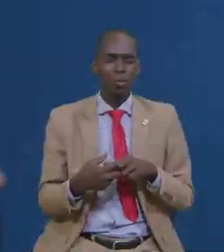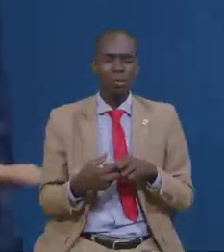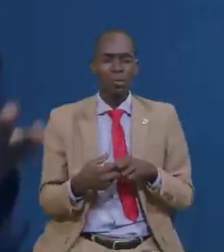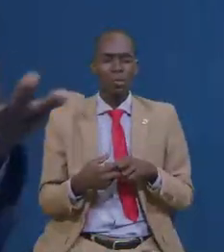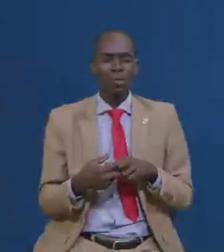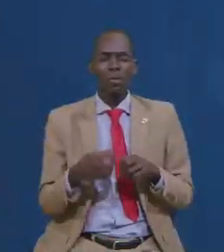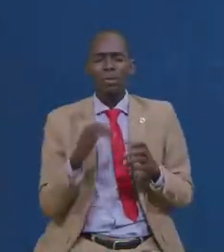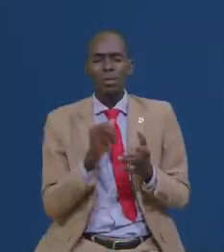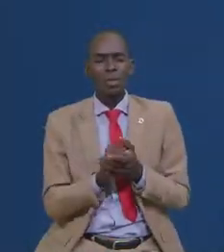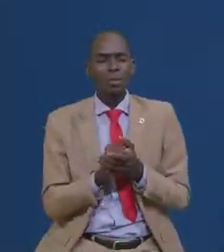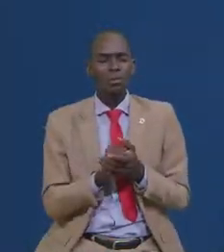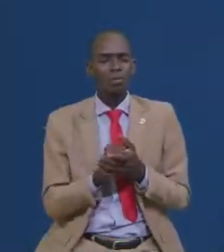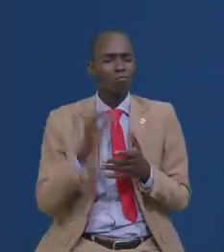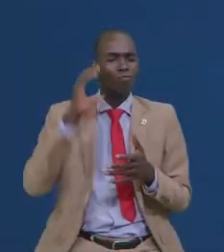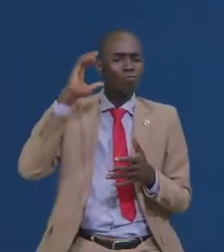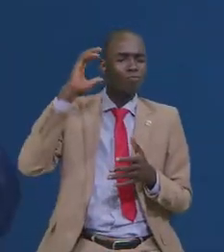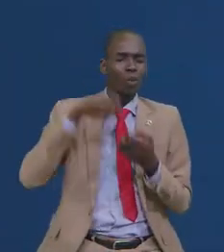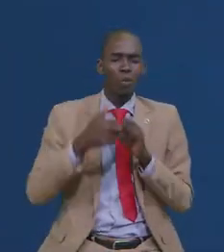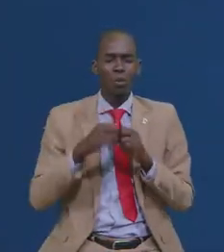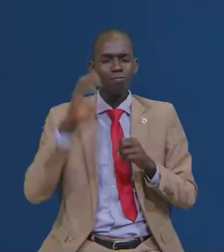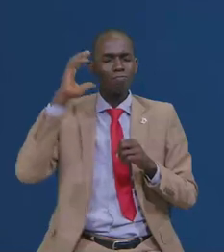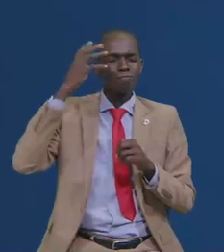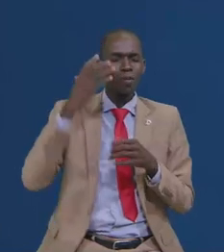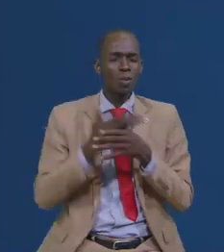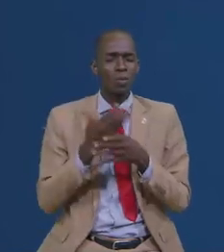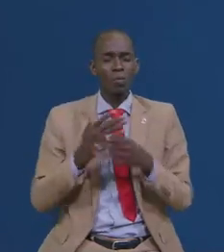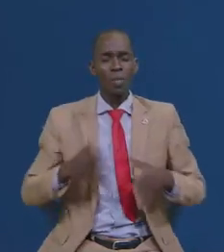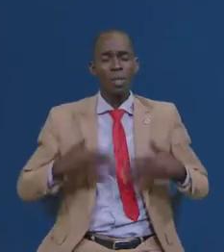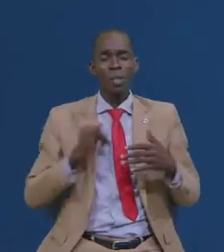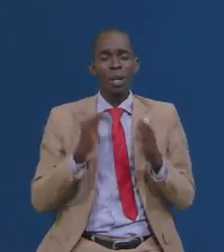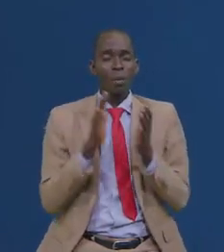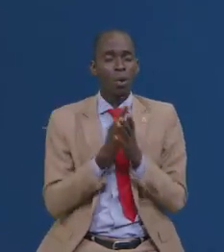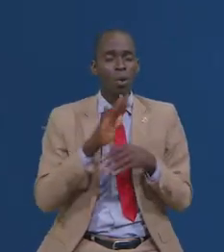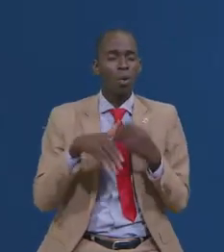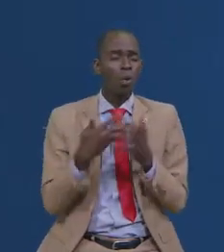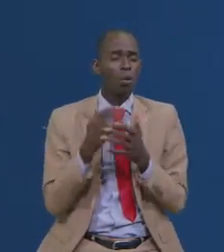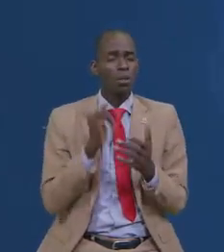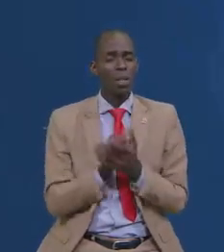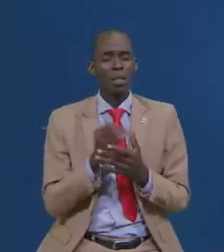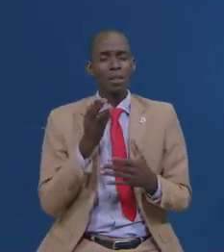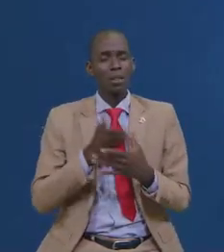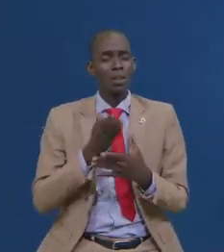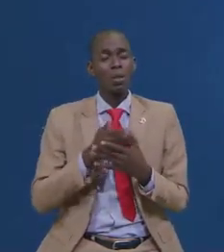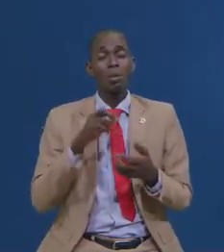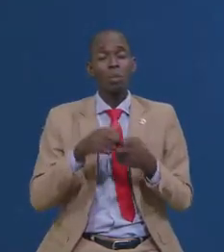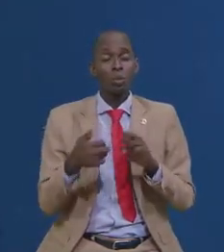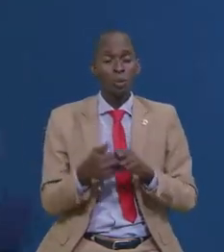psychologiques, les problèmes traumatisants, je prie, Seigneur, que ces problèmes